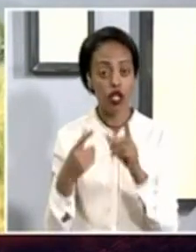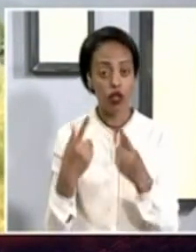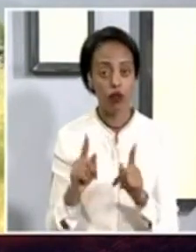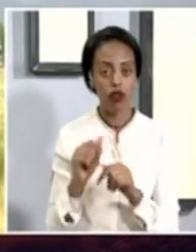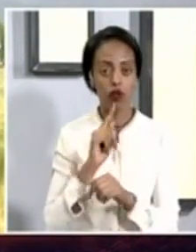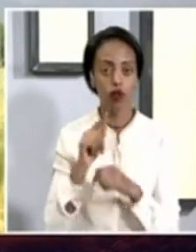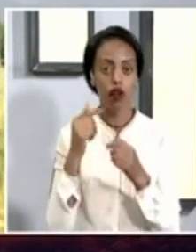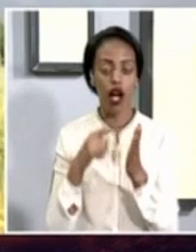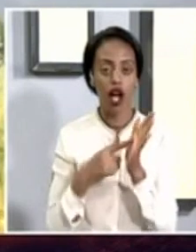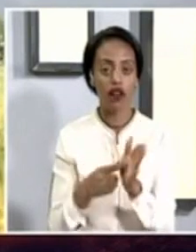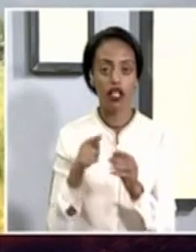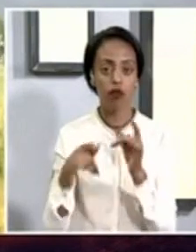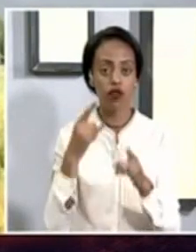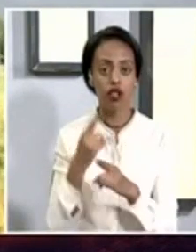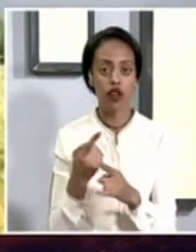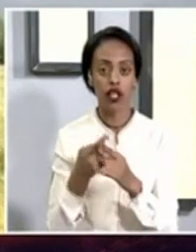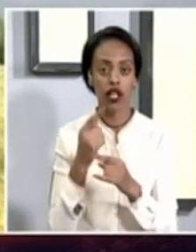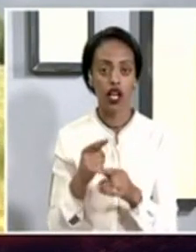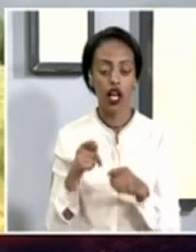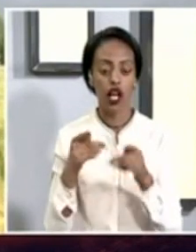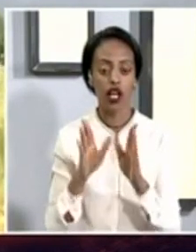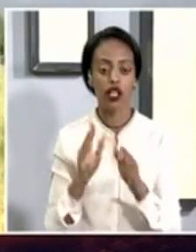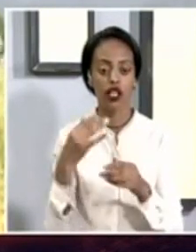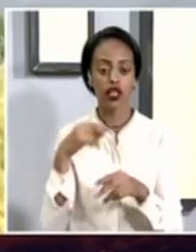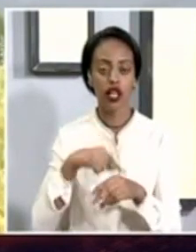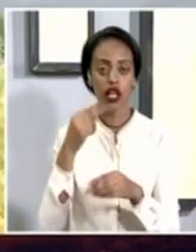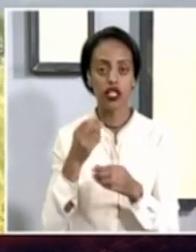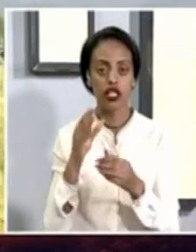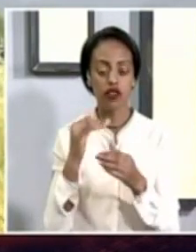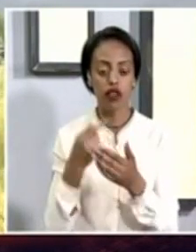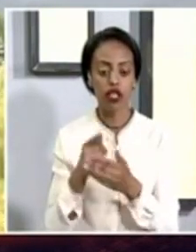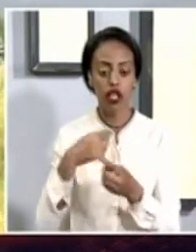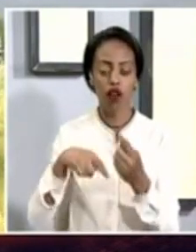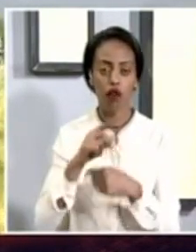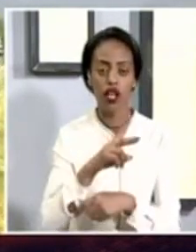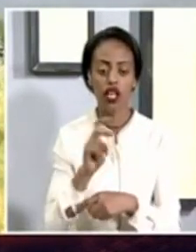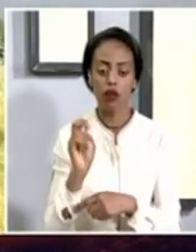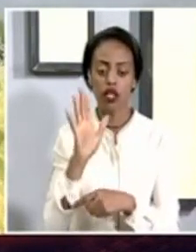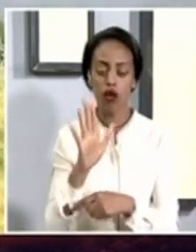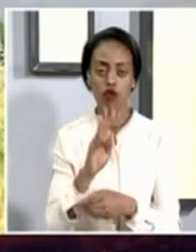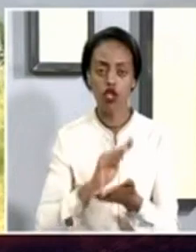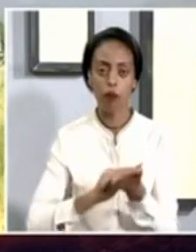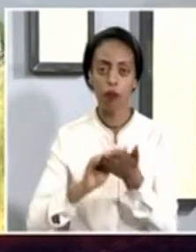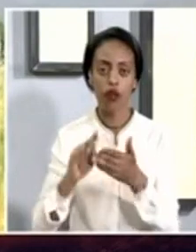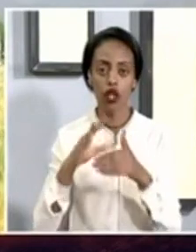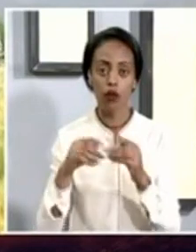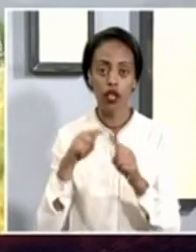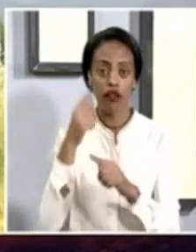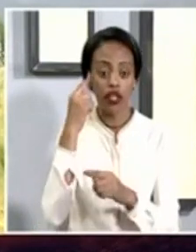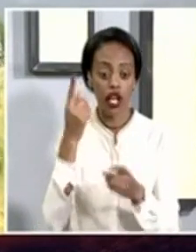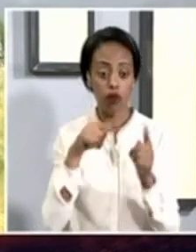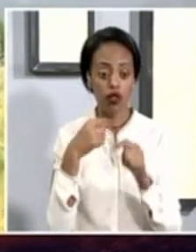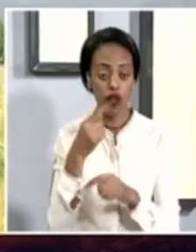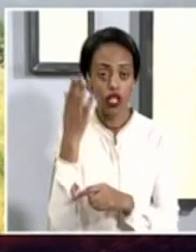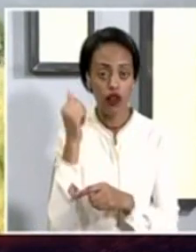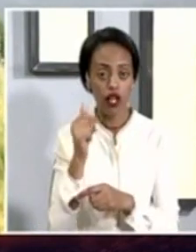እዮም ኣብነት ለብዘበን እኳስ ካብ ገበርቲ ሰናይ ትካላት ንሰፍትኔት ተባሂሉ ከባቢ 205,000,000 ብር ናብ ትግራይ ክመፅእ ተባሂሉ